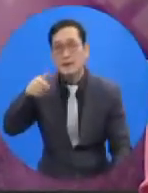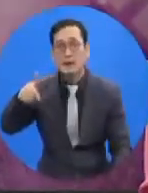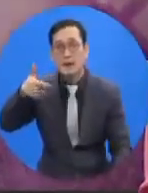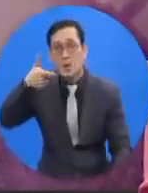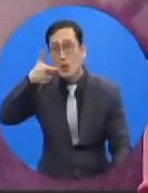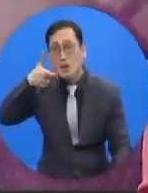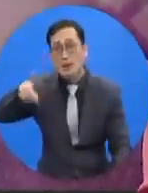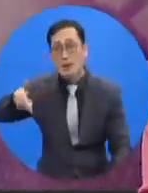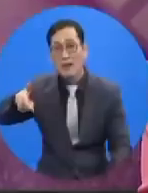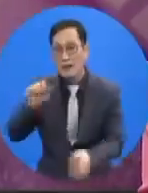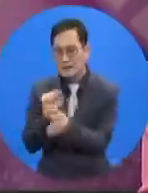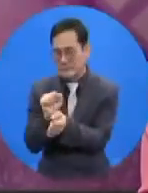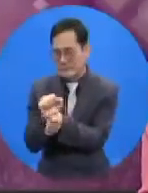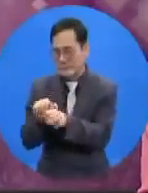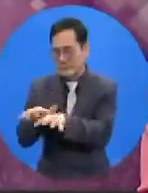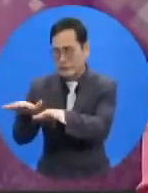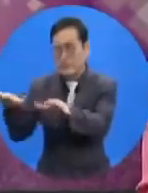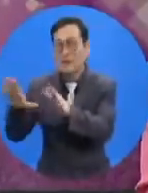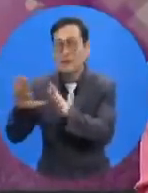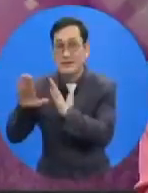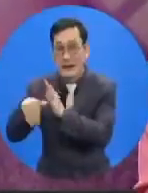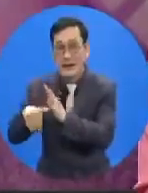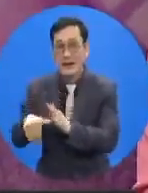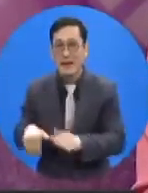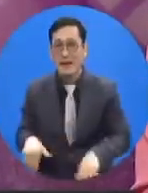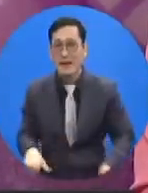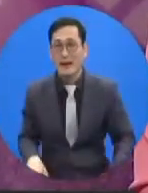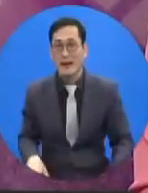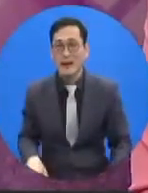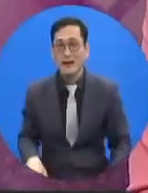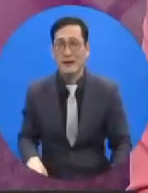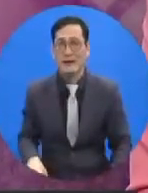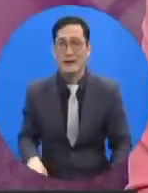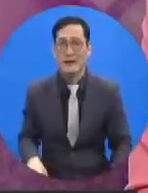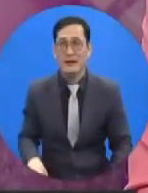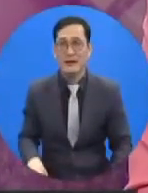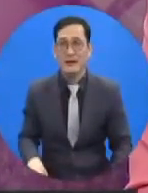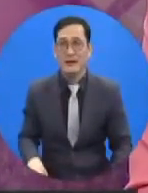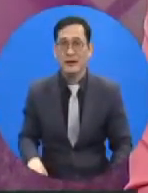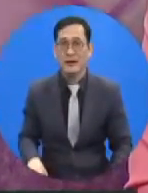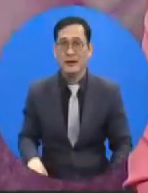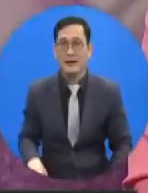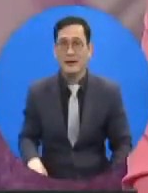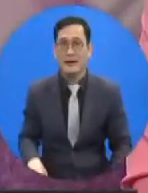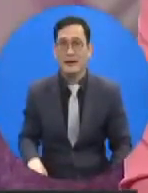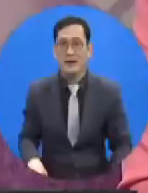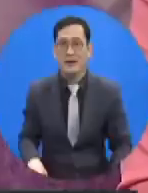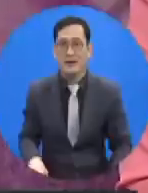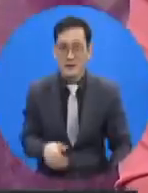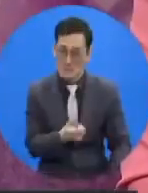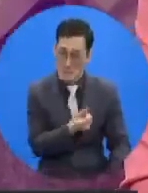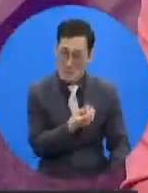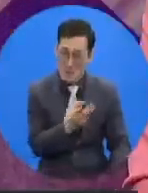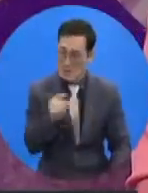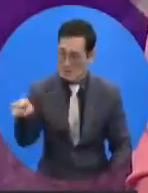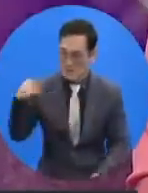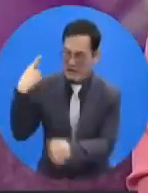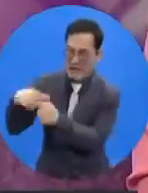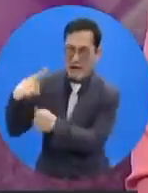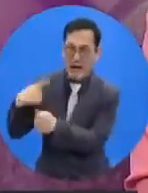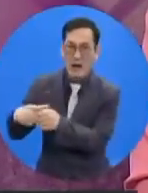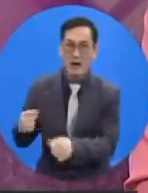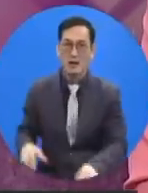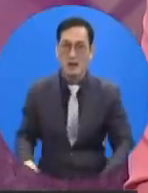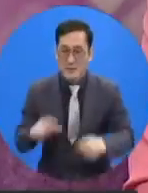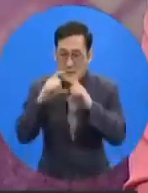막 벌어졌을 때 일각에서 진짜 몇몇 안 되는 분들이 구로콜센터 직원분들을 비난하는 분들이 계셨어요. 아니 그